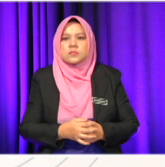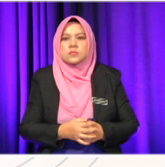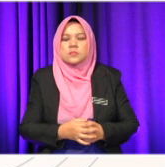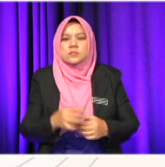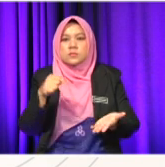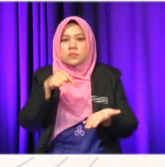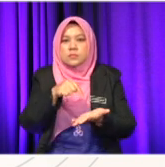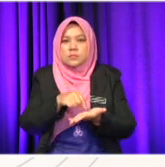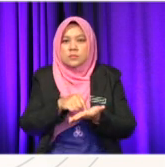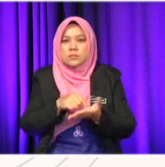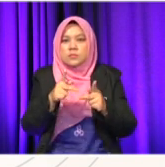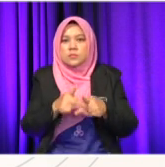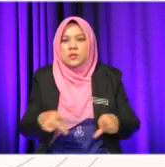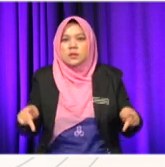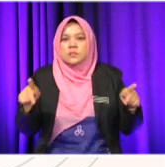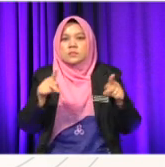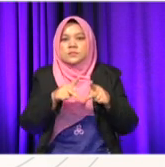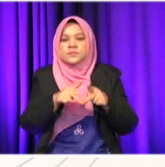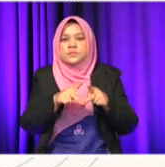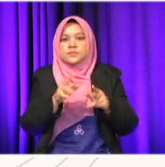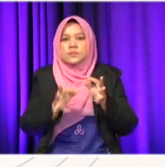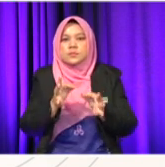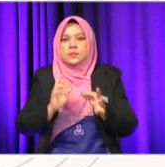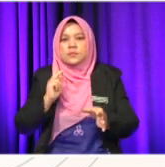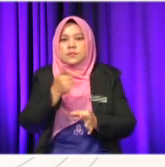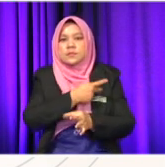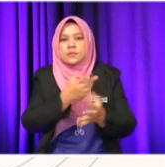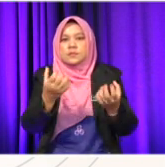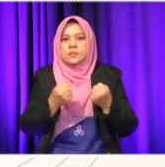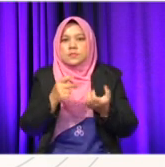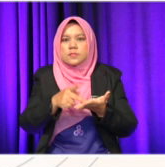yang ini penting aku kemarin kalau kita